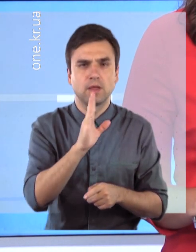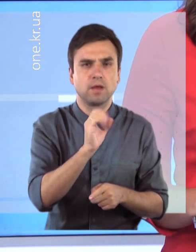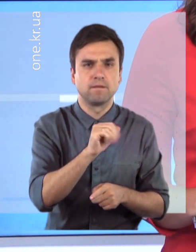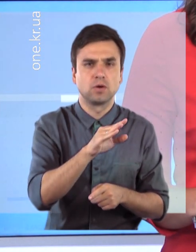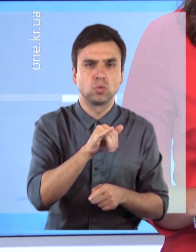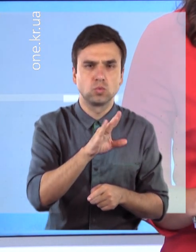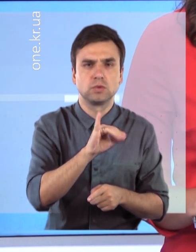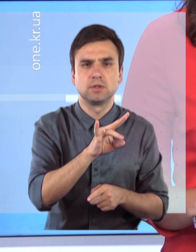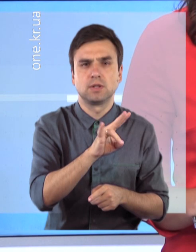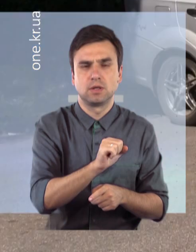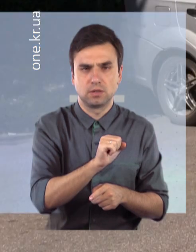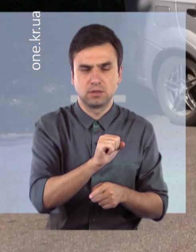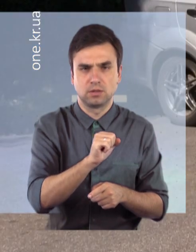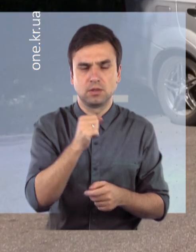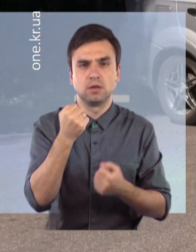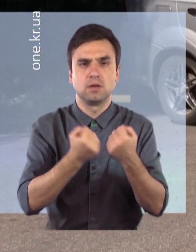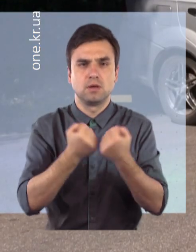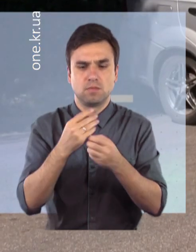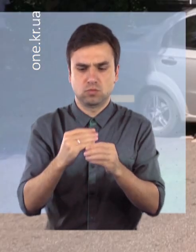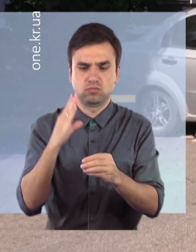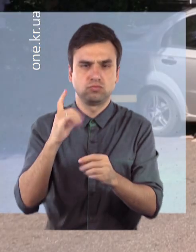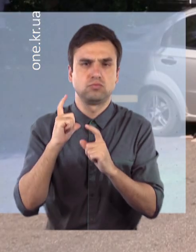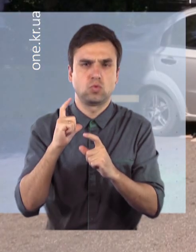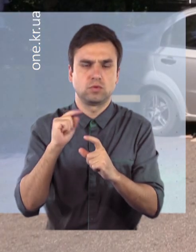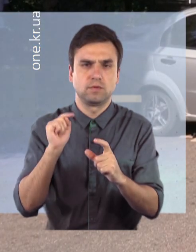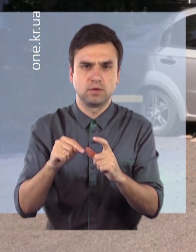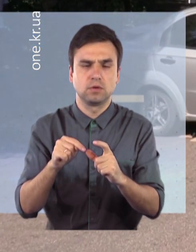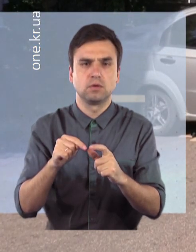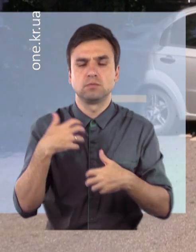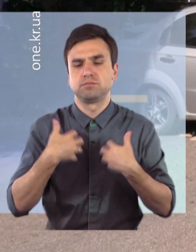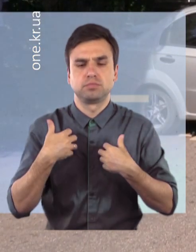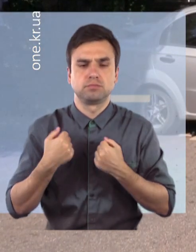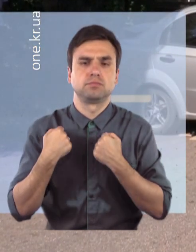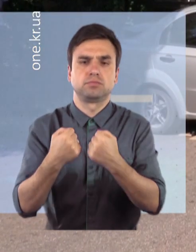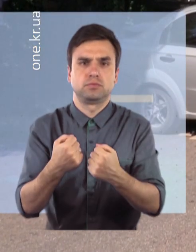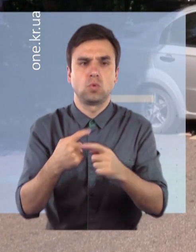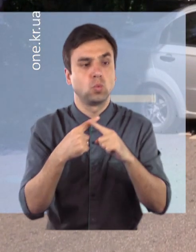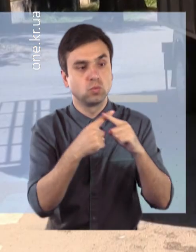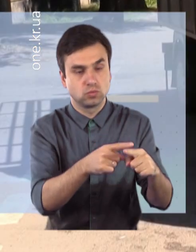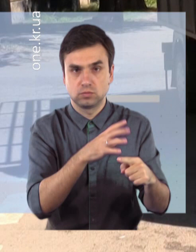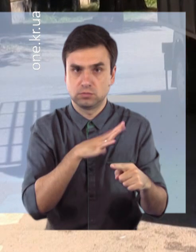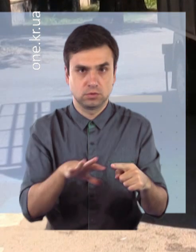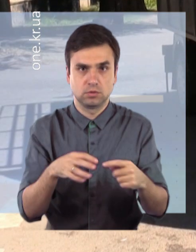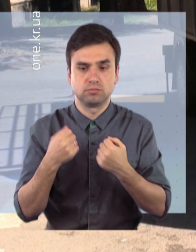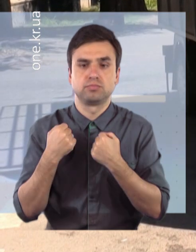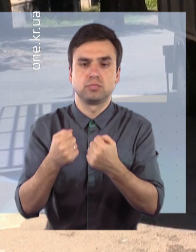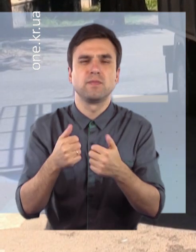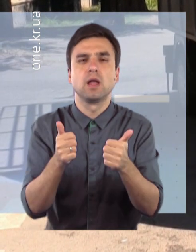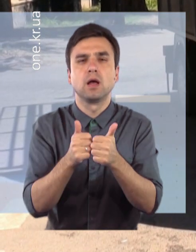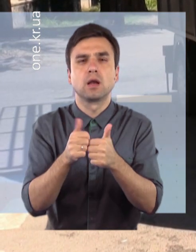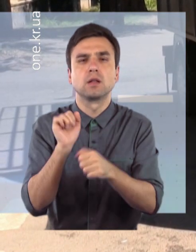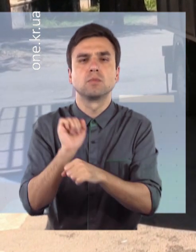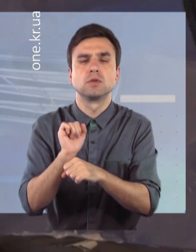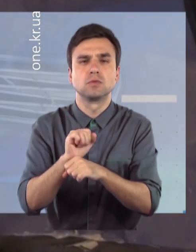Ватутіна водій вантажної «Газелі» не поступився дорогою легковику. Керманич газу рухався зі сторони зупинки «Універмаг», а шофер